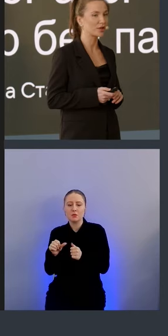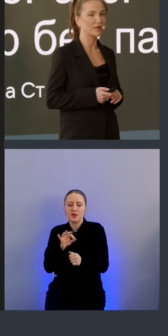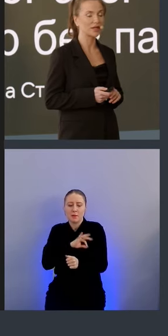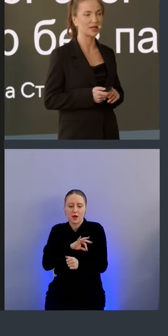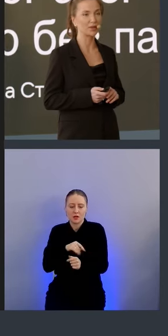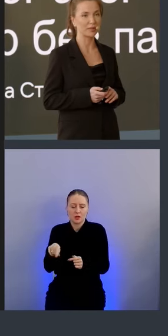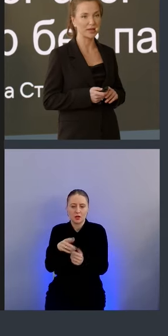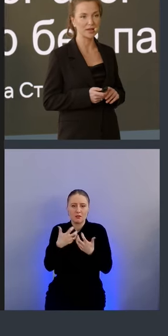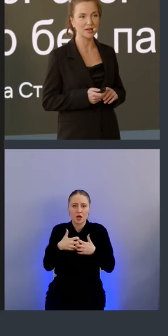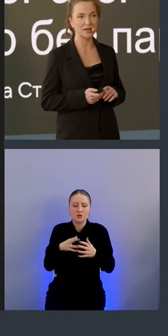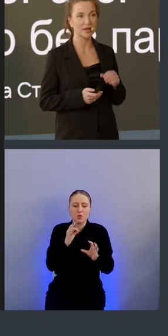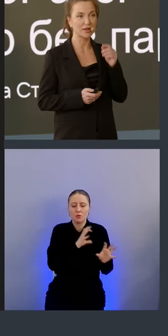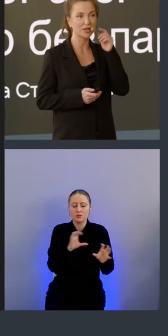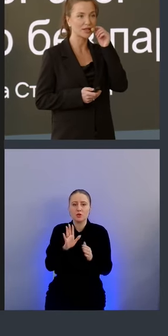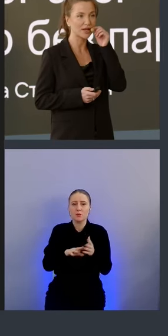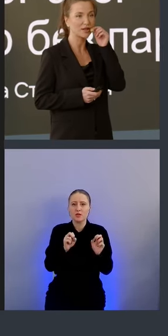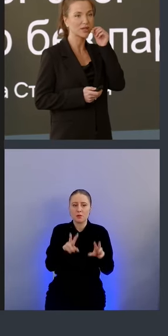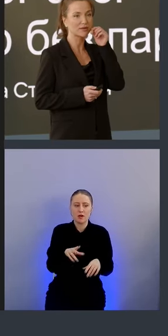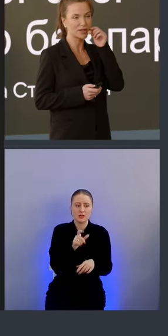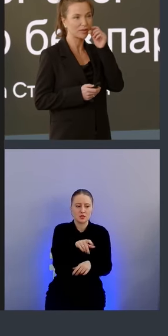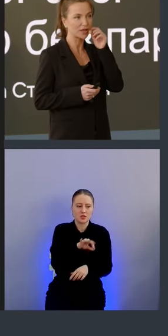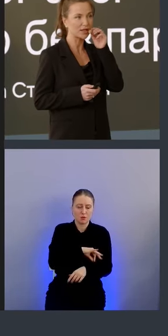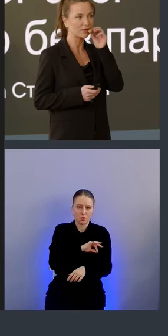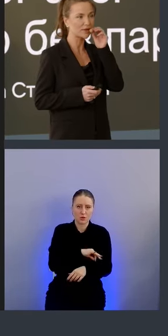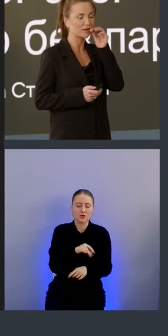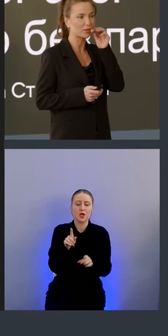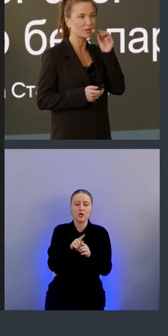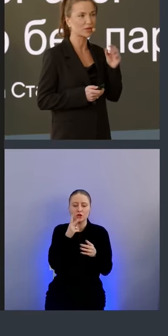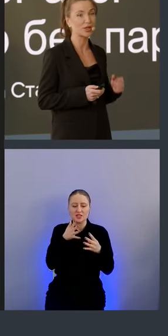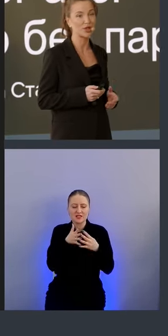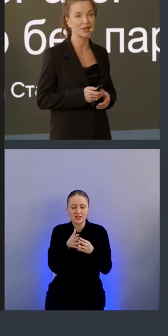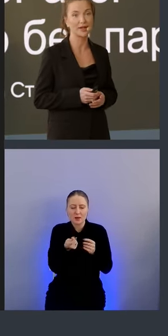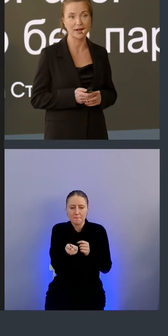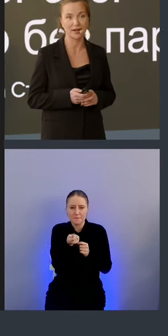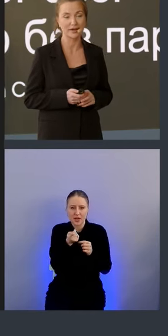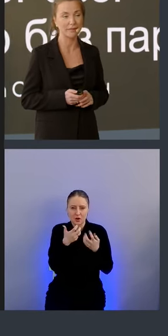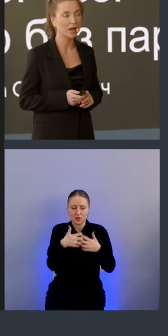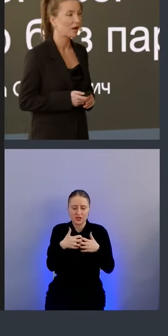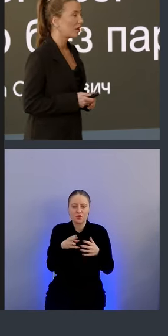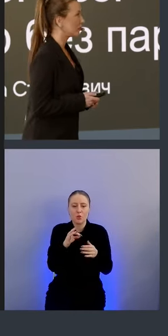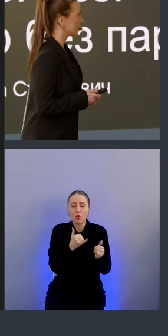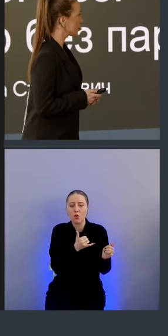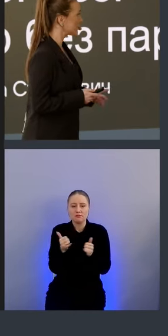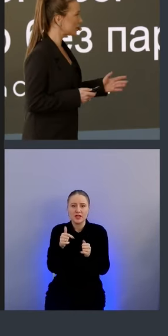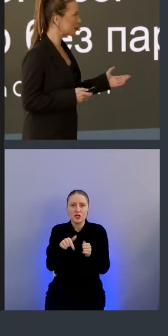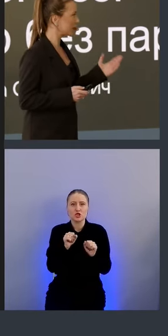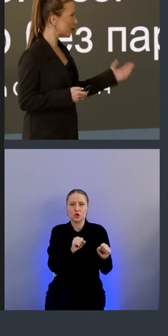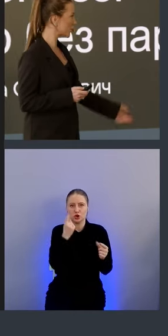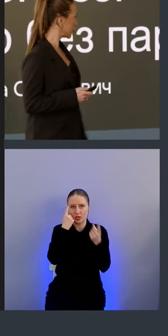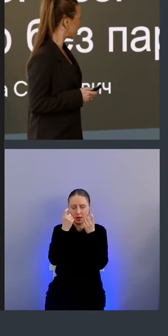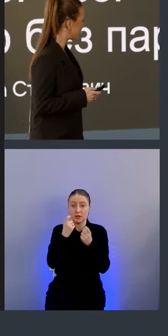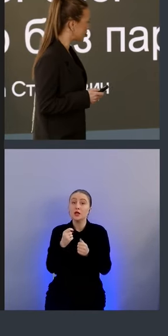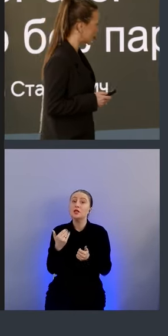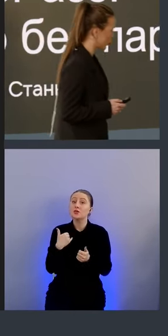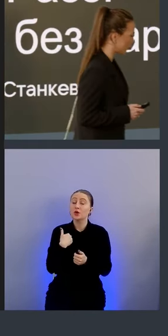обеспечения пользовательской безопасности, а также созданием сквозных микросервисов по защите данных. Вот. Но сегодня я